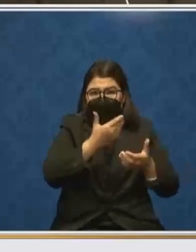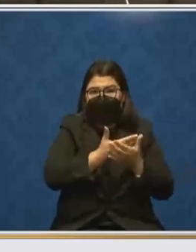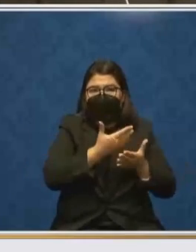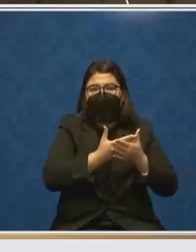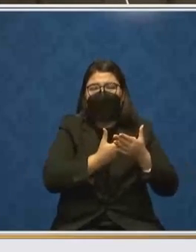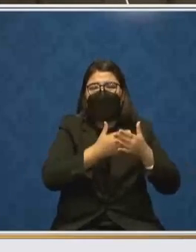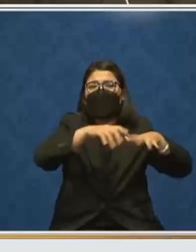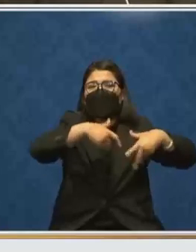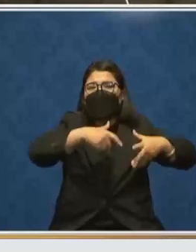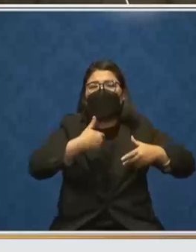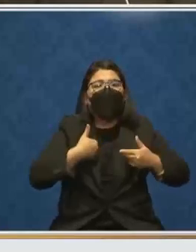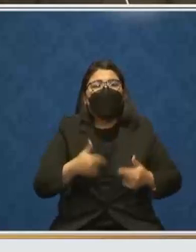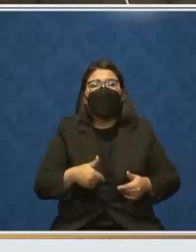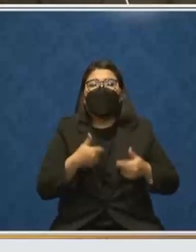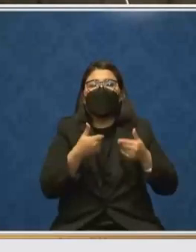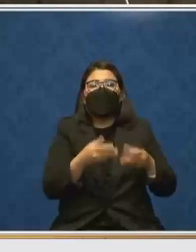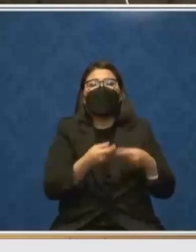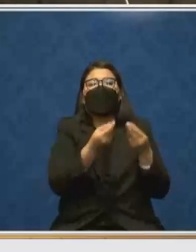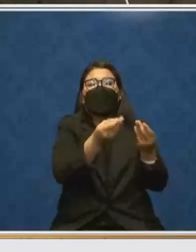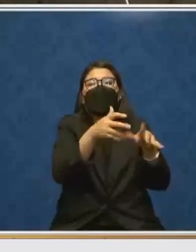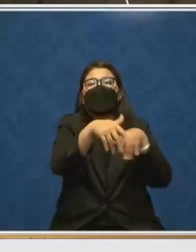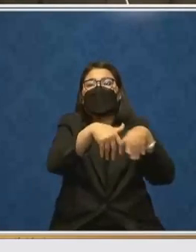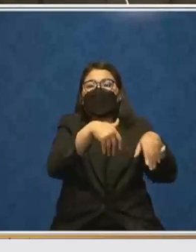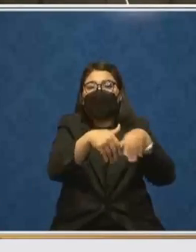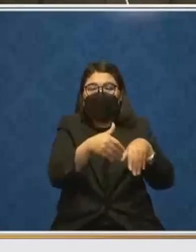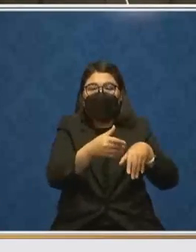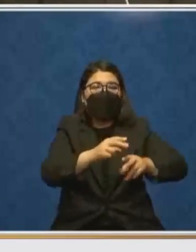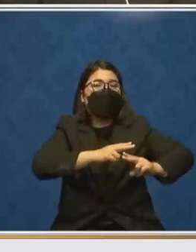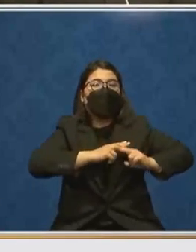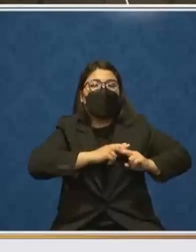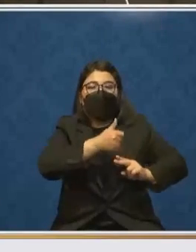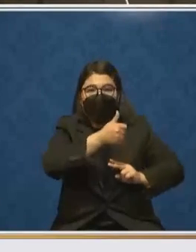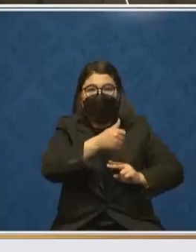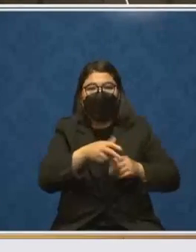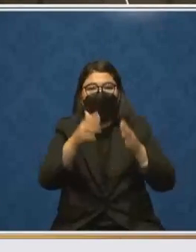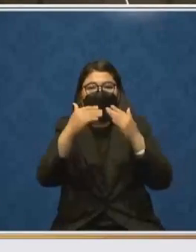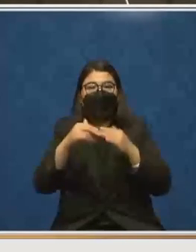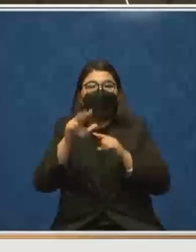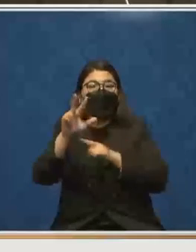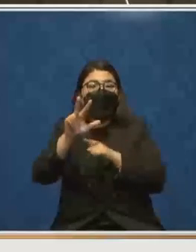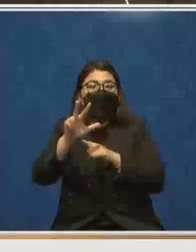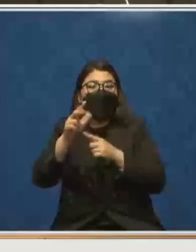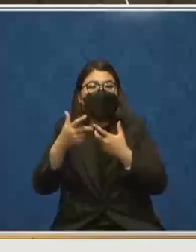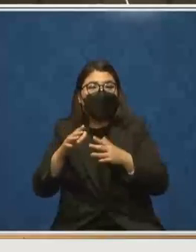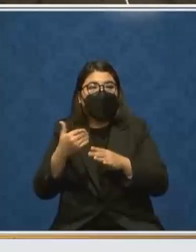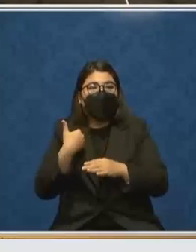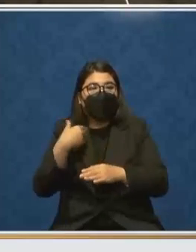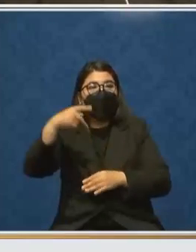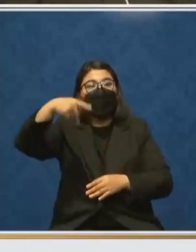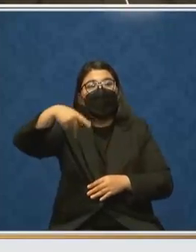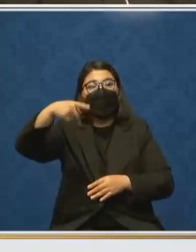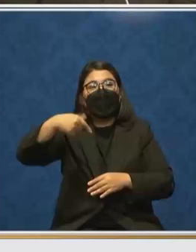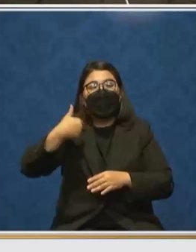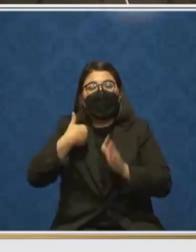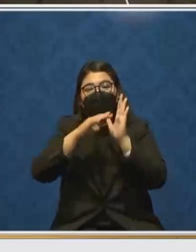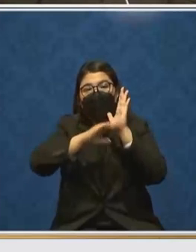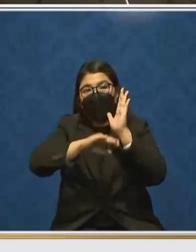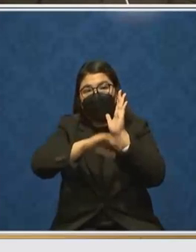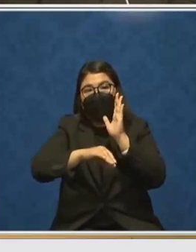คุณภาพชีวิตให้เกษตรกรพึ่งพาตนเองได้ 3. การพัฒนาเขตพัฒนาพิเศษภาคตะวันออกงบประมาณ